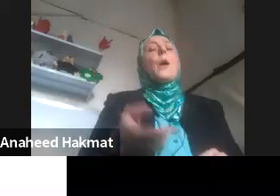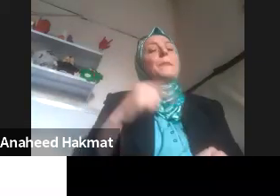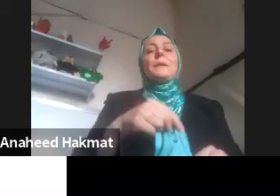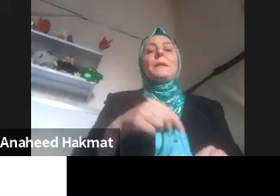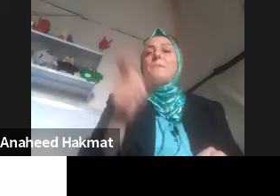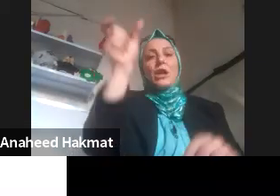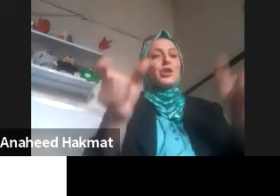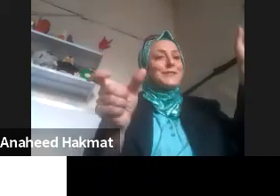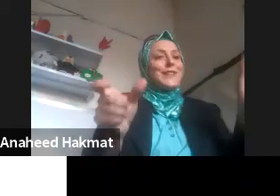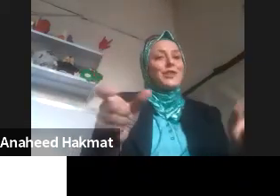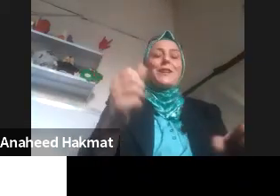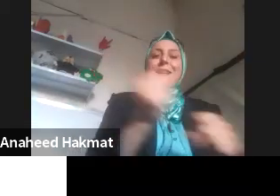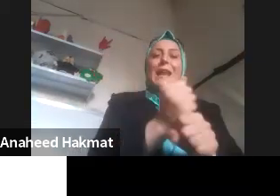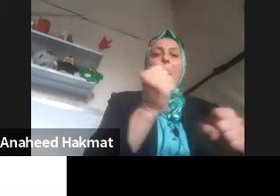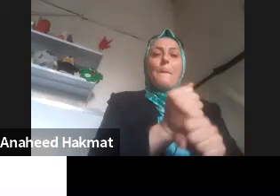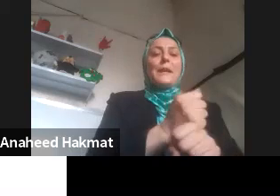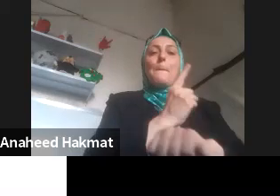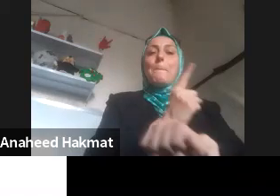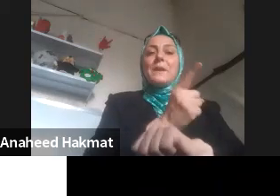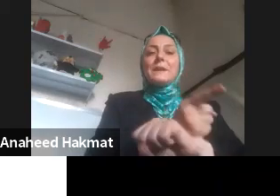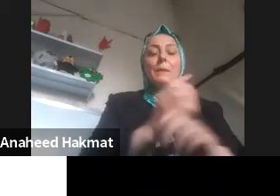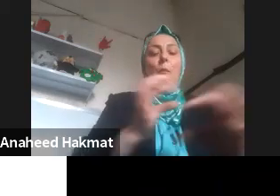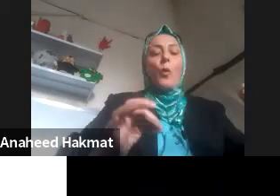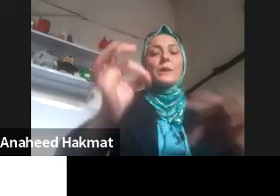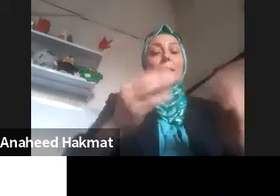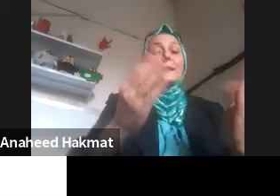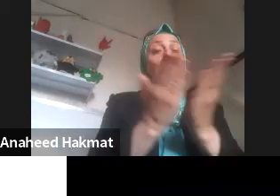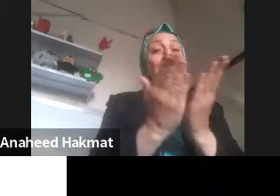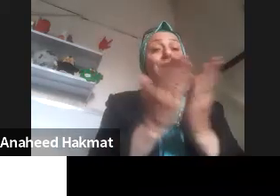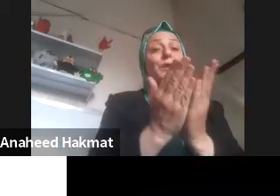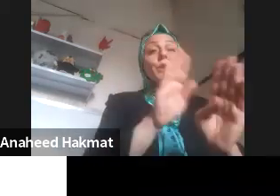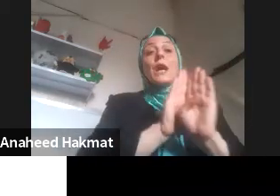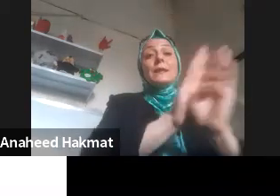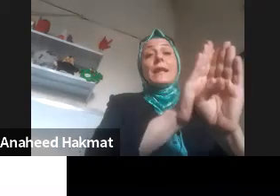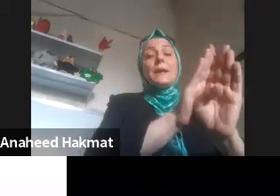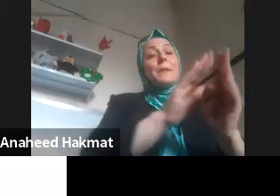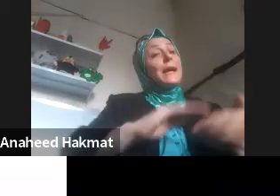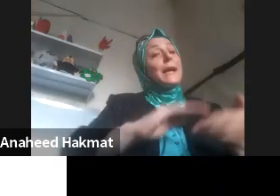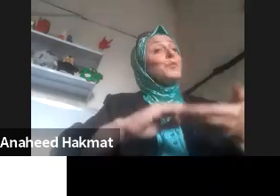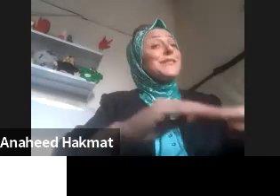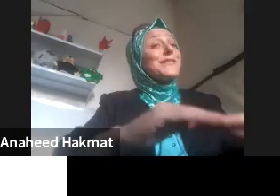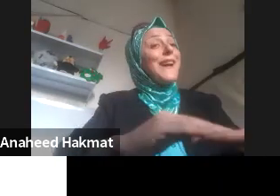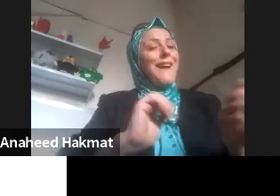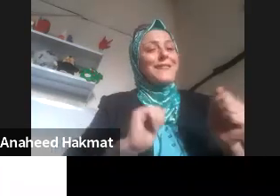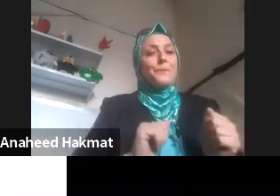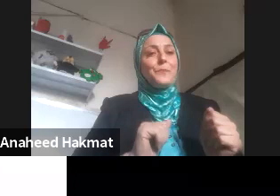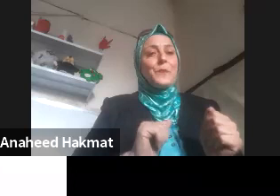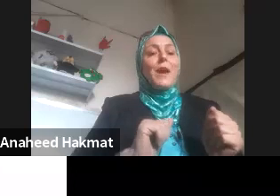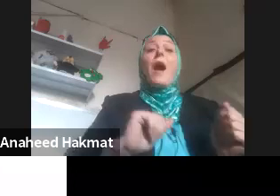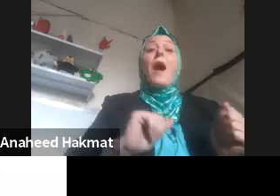بهذا الاتجاه، وتحضير لدروس دعم مساندة. القطاع الرابع والأخير اللي